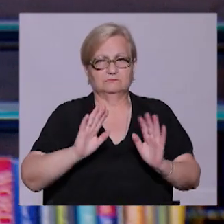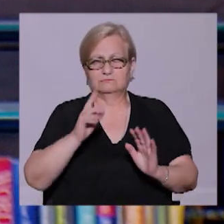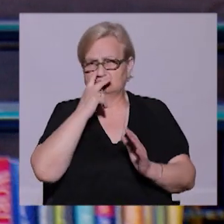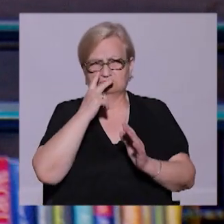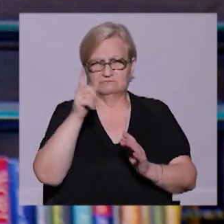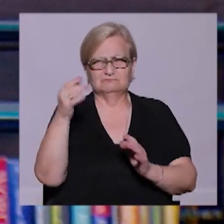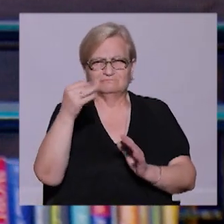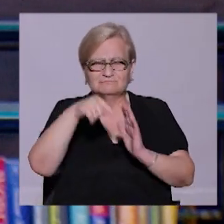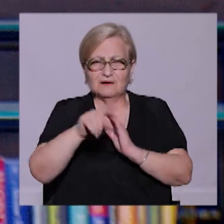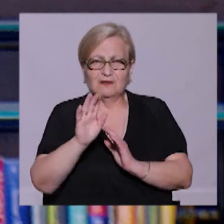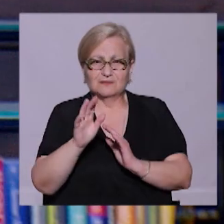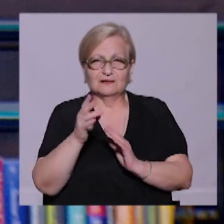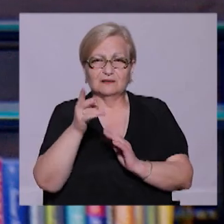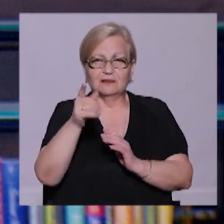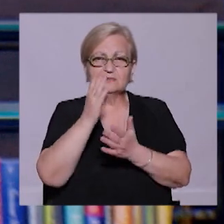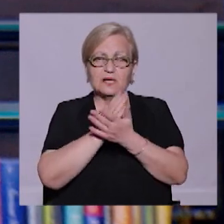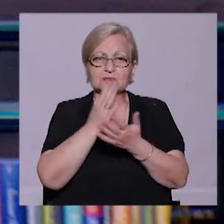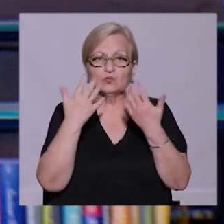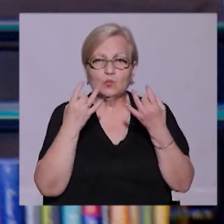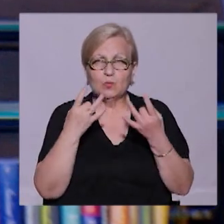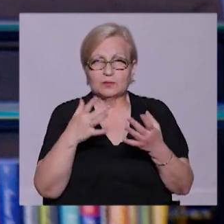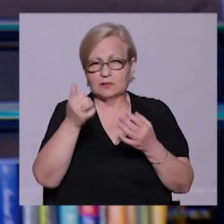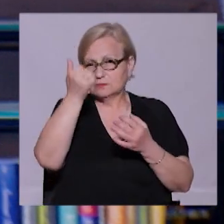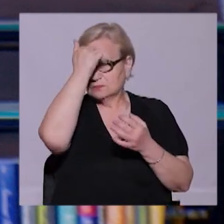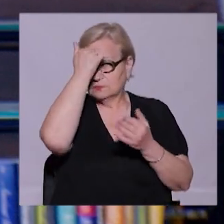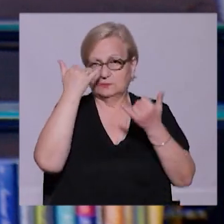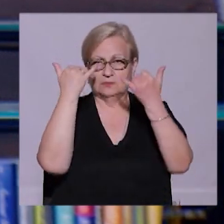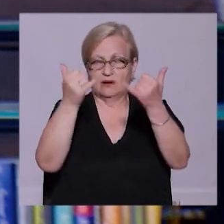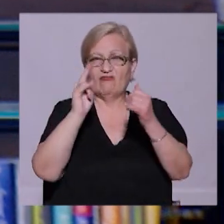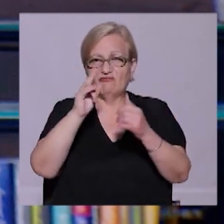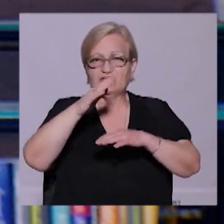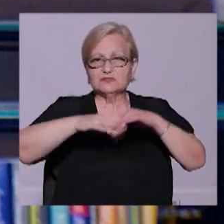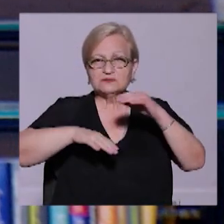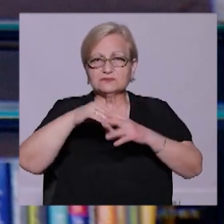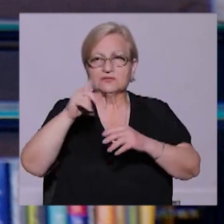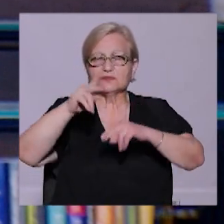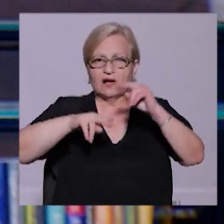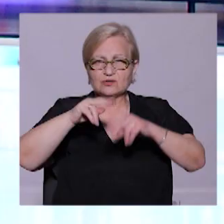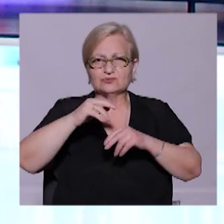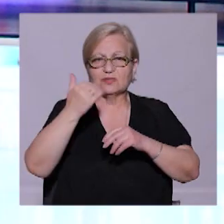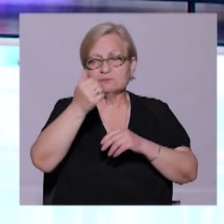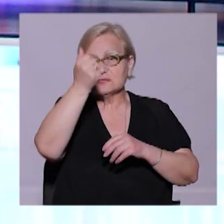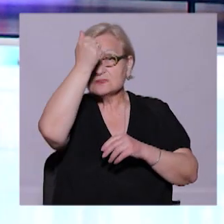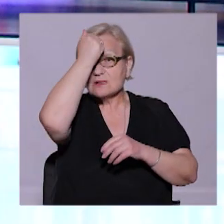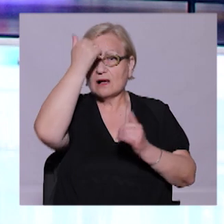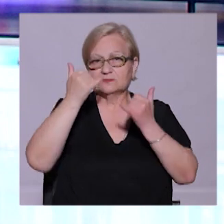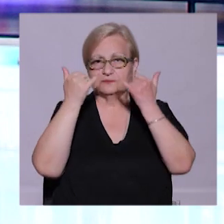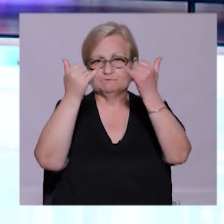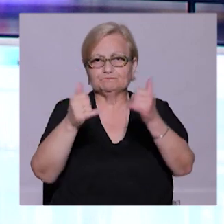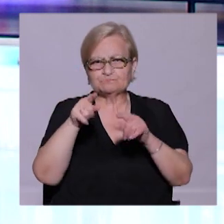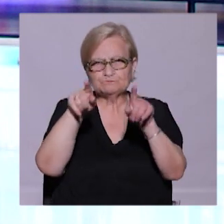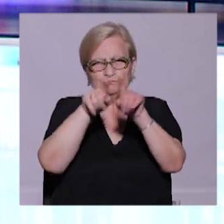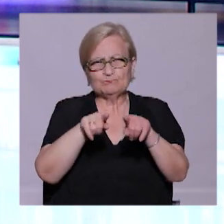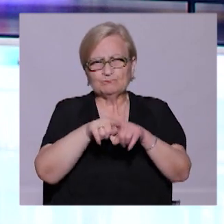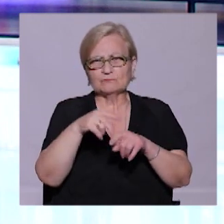ეს შეიძლება ითქვას, რომ ეს არის ძეგლი სვეტიცხოვლის ამშენებლის მარჯვენისადმი და ასეთი ბარელიეფებით